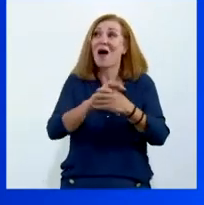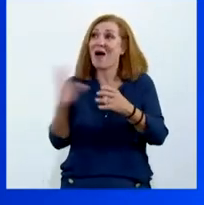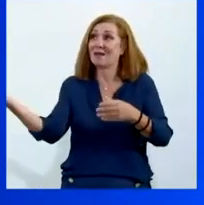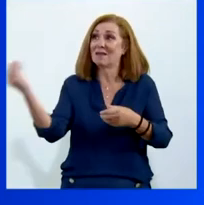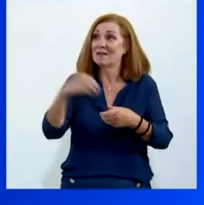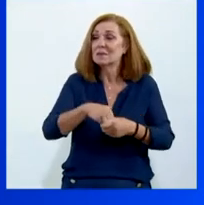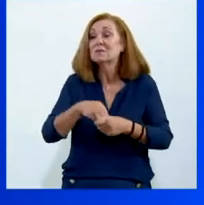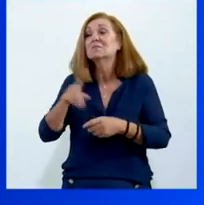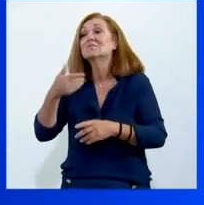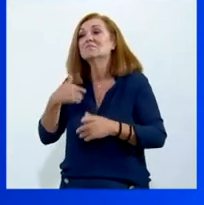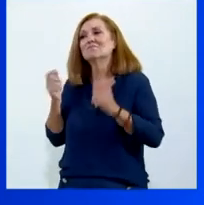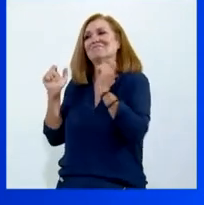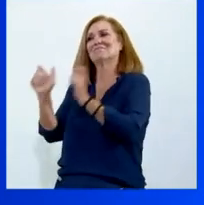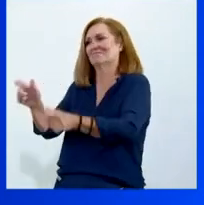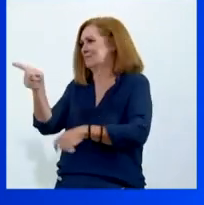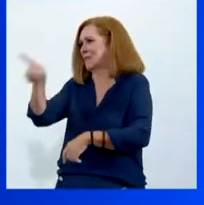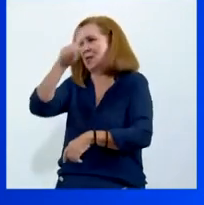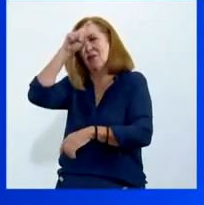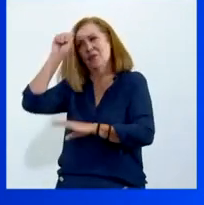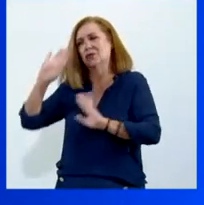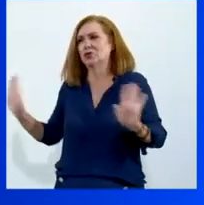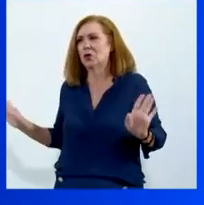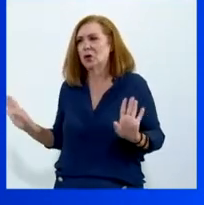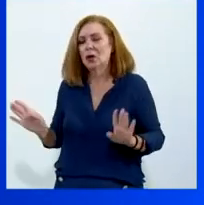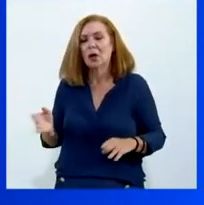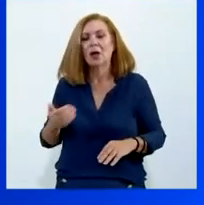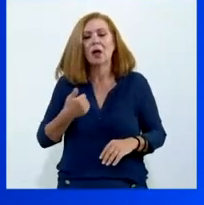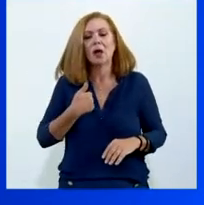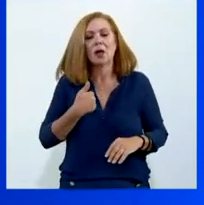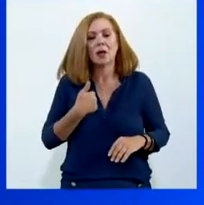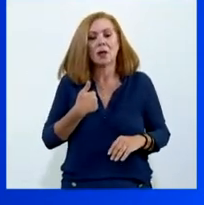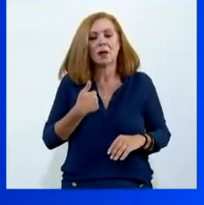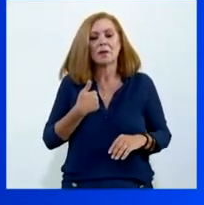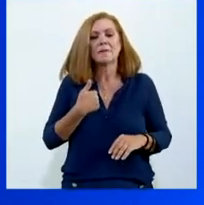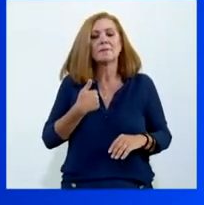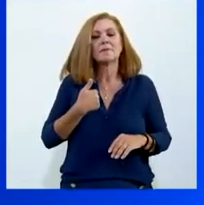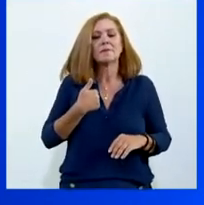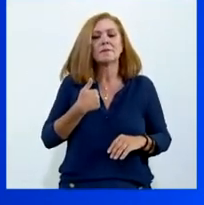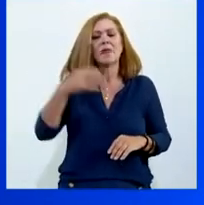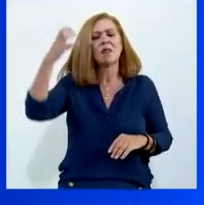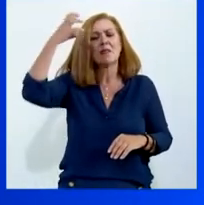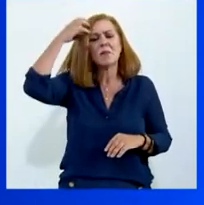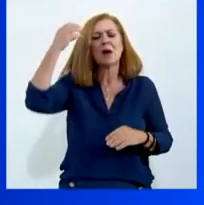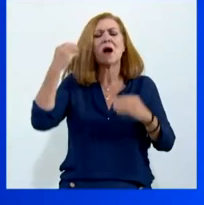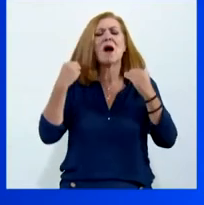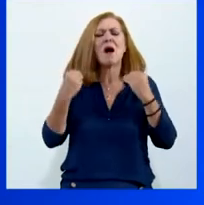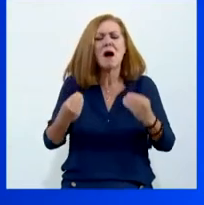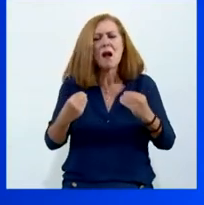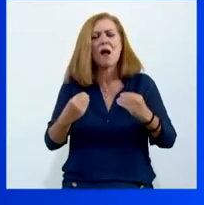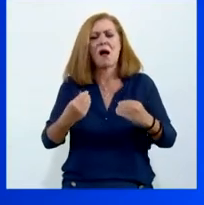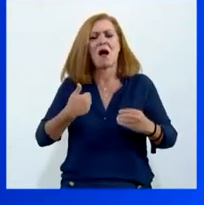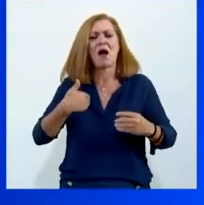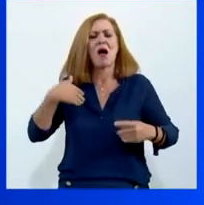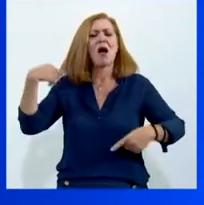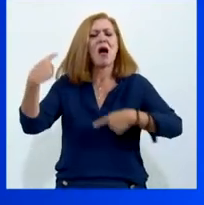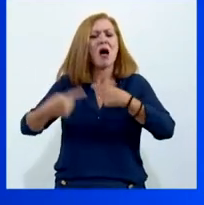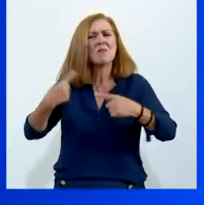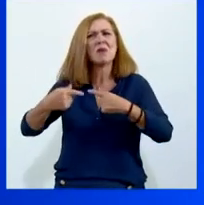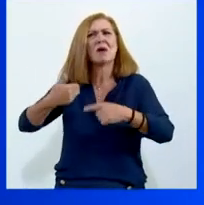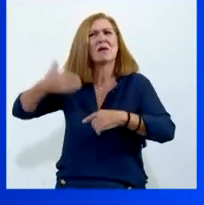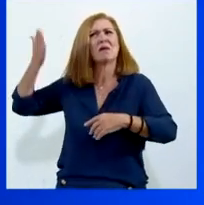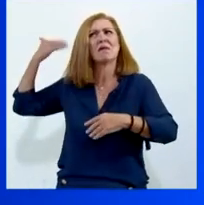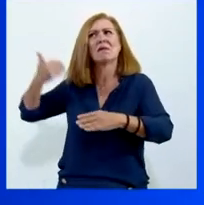οικογένεια. Έχω πολύ βαθιά εντυπωμένες τις αναμνήσεις και τις εμπειρίες από την επίσκεψή